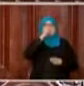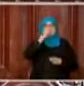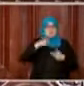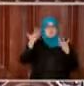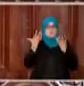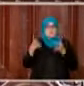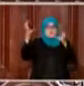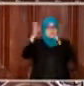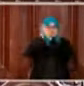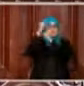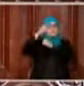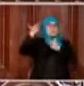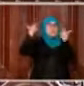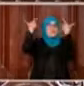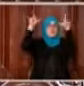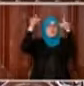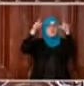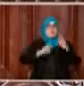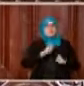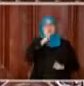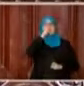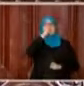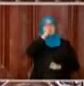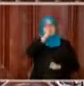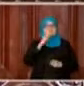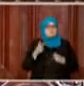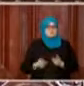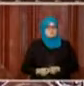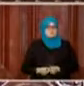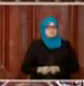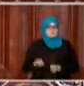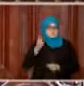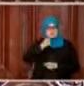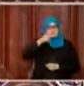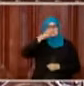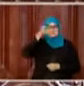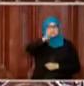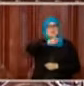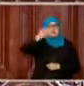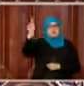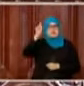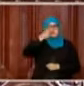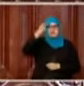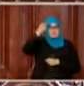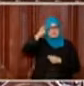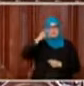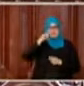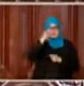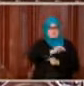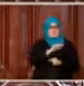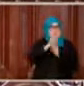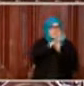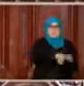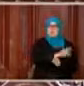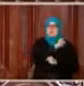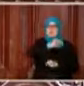الحرية والكرامة، ولن يرضوا عنهما بديلا.